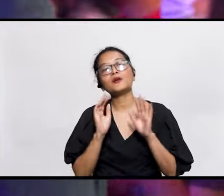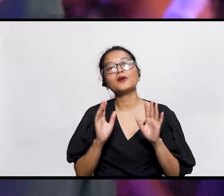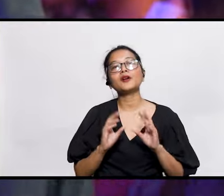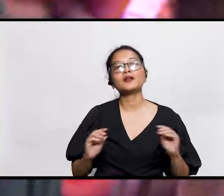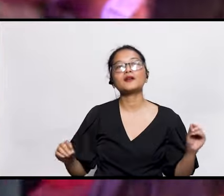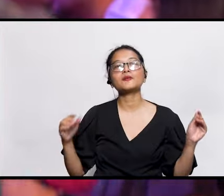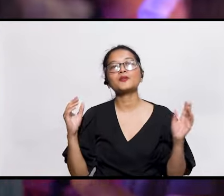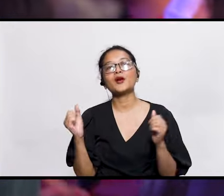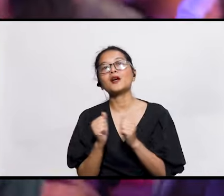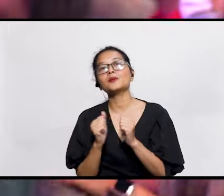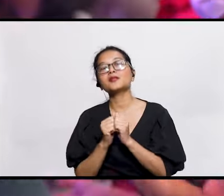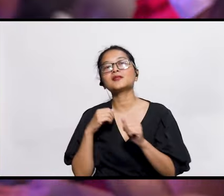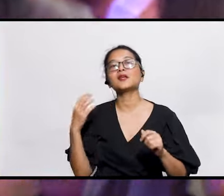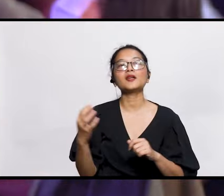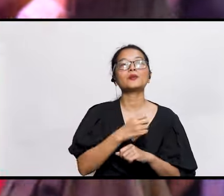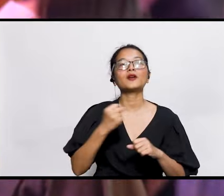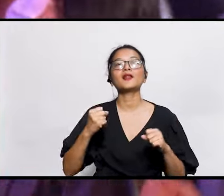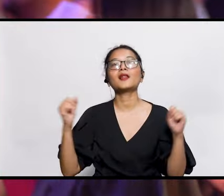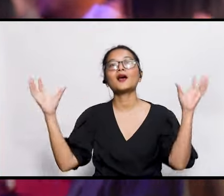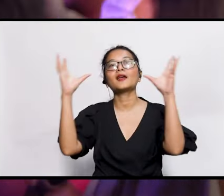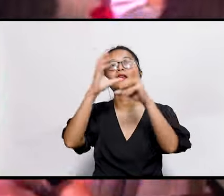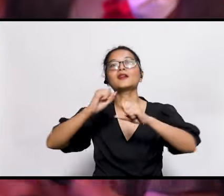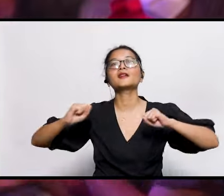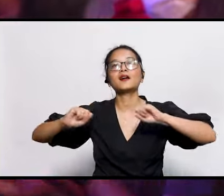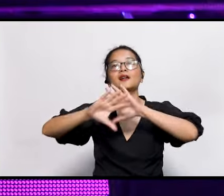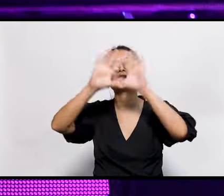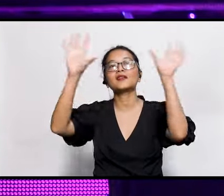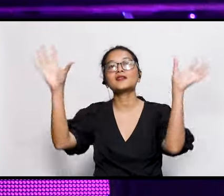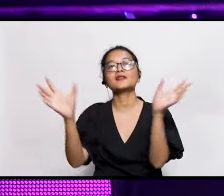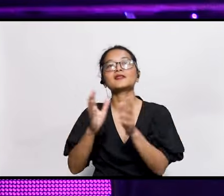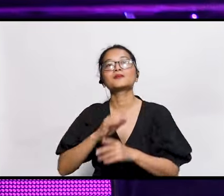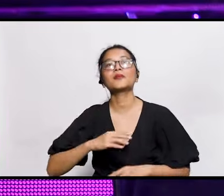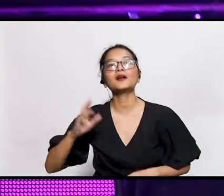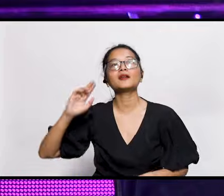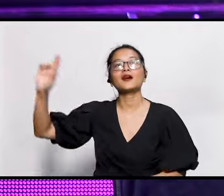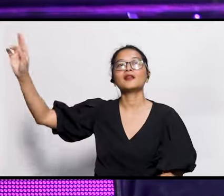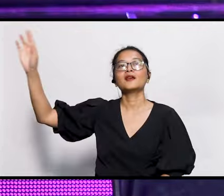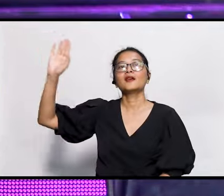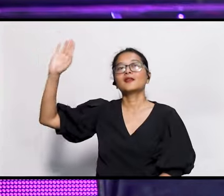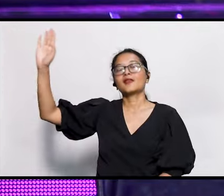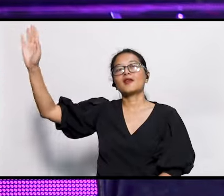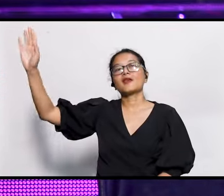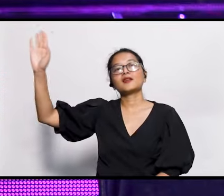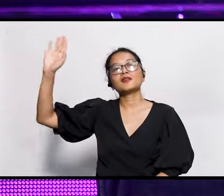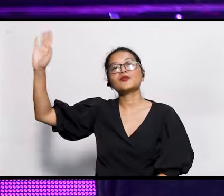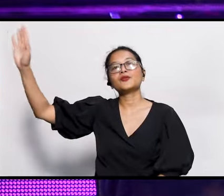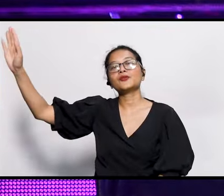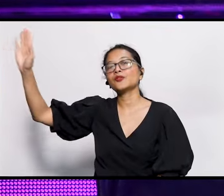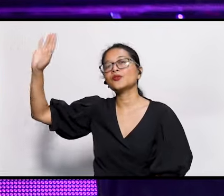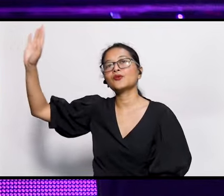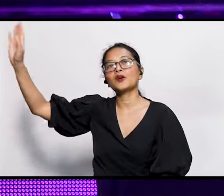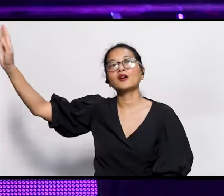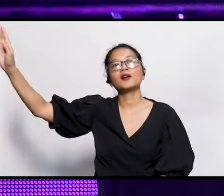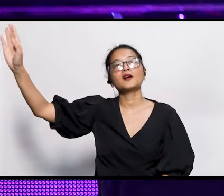Miracle worker promise keeper in the darkness my god That is